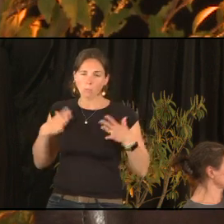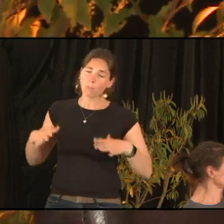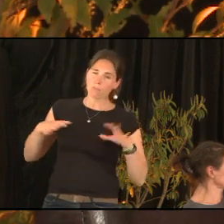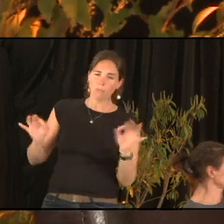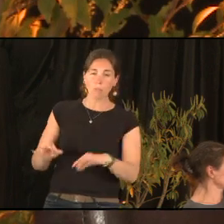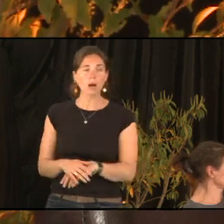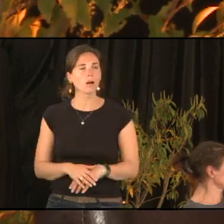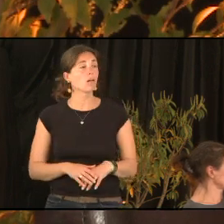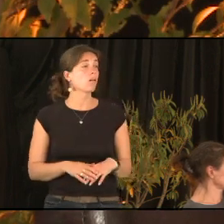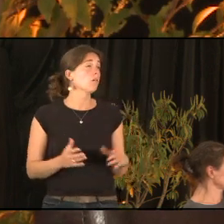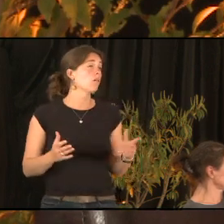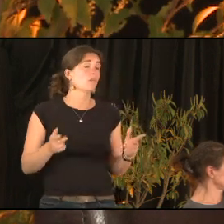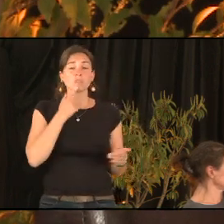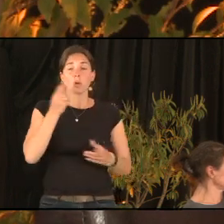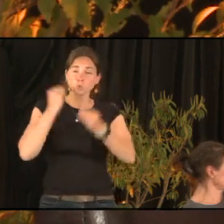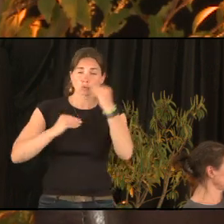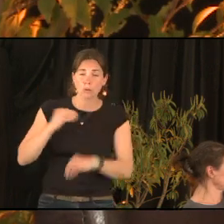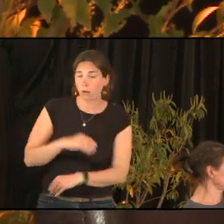la langue